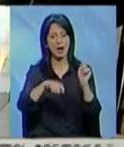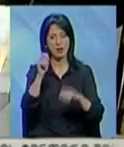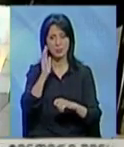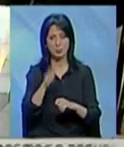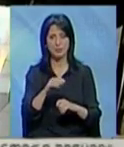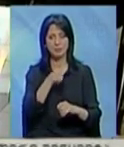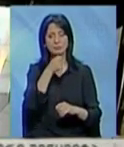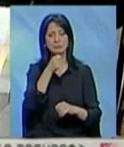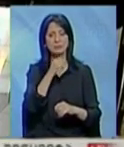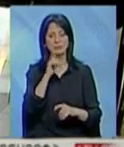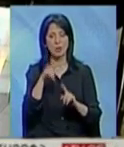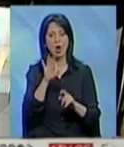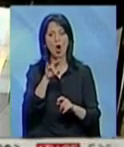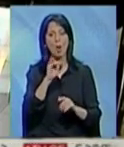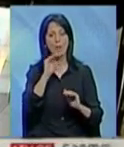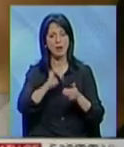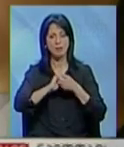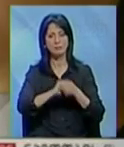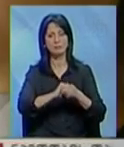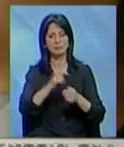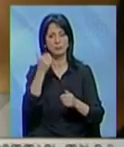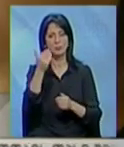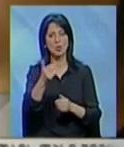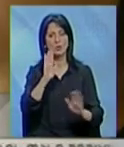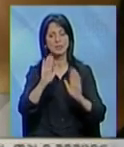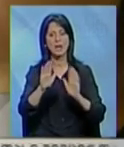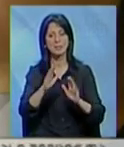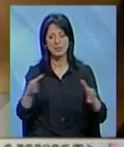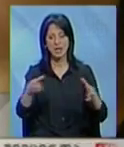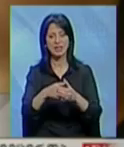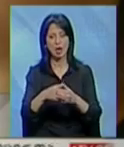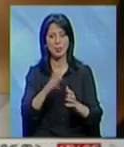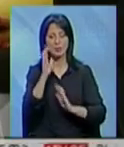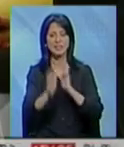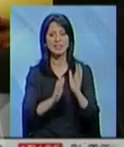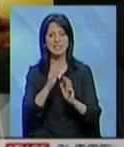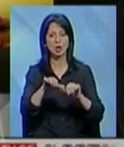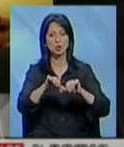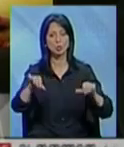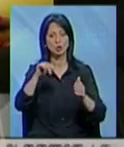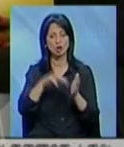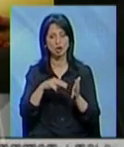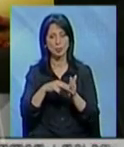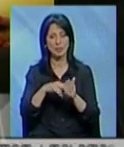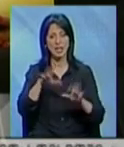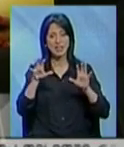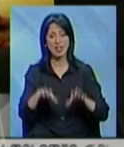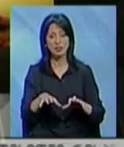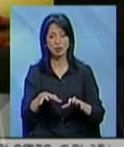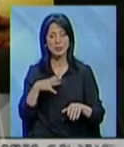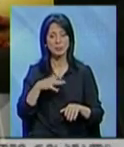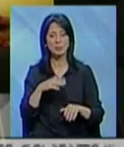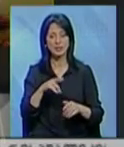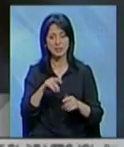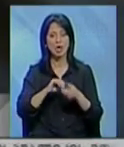ჩაერთვება. ვოკალისტებს საოპერო ვარსკვლავებითა და საოპერო თეატრების ხელმძღვანელებით დაკომპლექტებული საერთაშორისო ჟიური შეაფასებს, რომლის თავმჯდომარეც